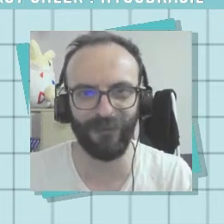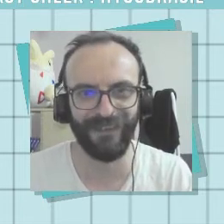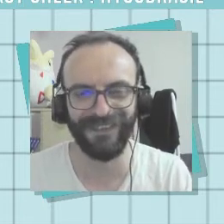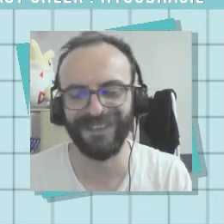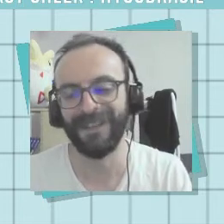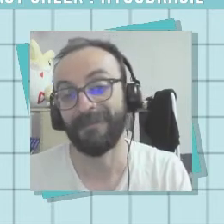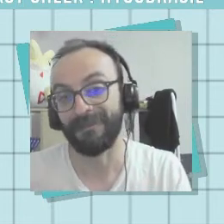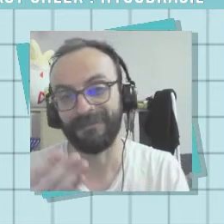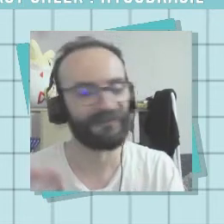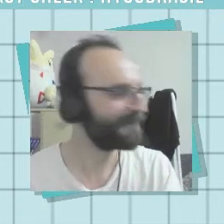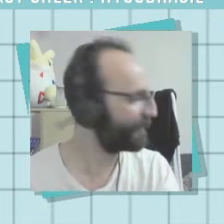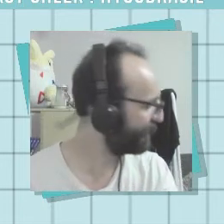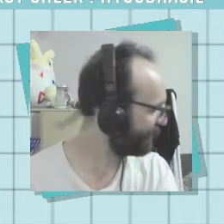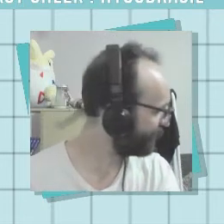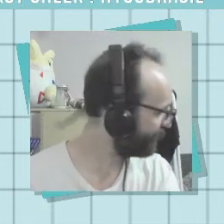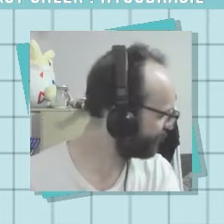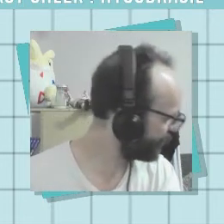faux.